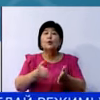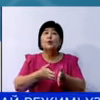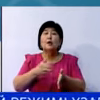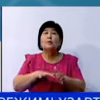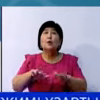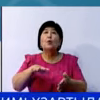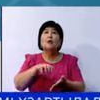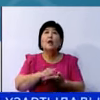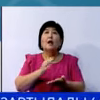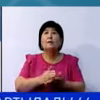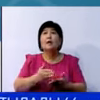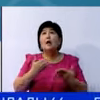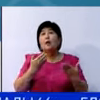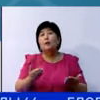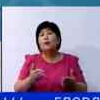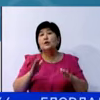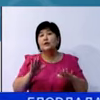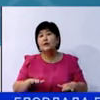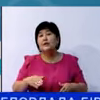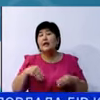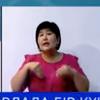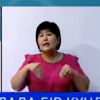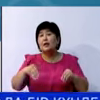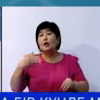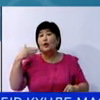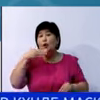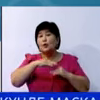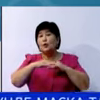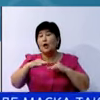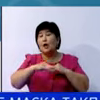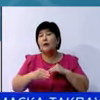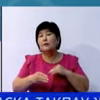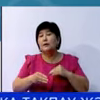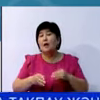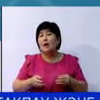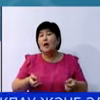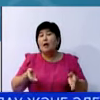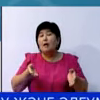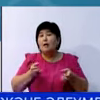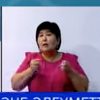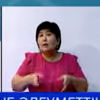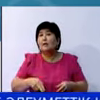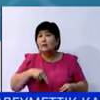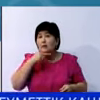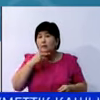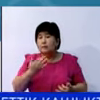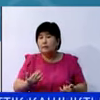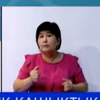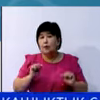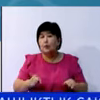жатыр. Яғни бұл жерде егілген күріш алқаптар сусыз қалып қауіпі туындауы мүмкін. Сондықтан облыс